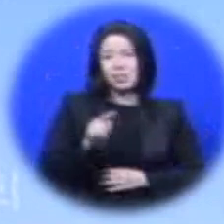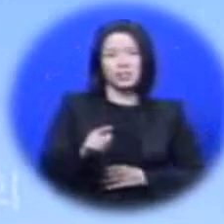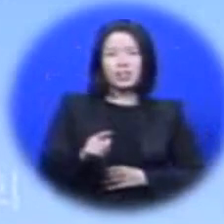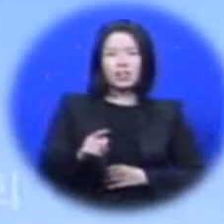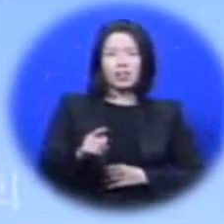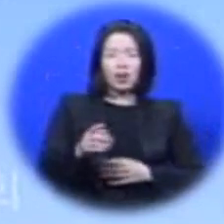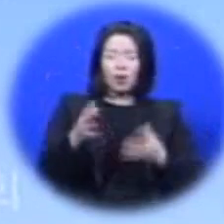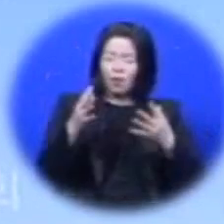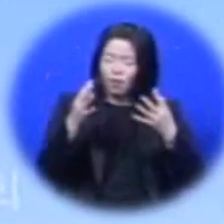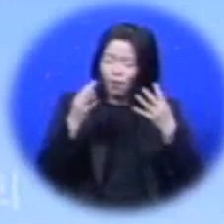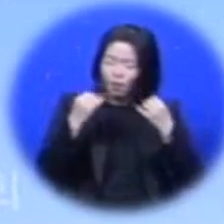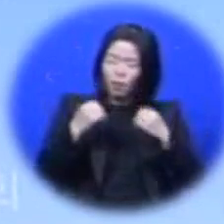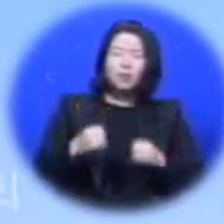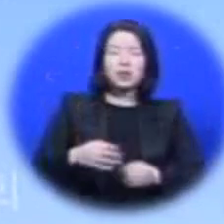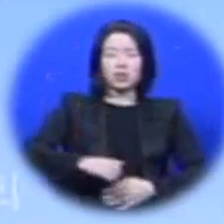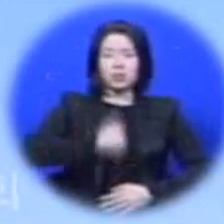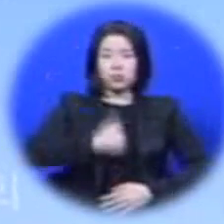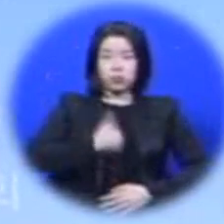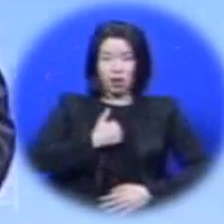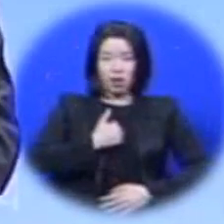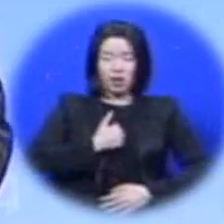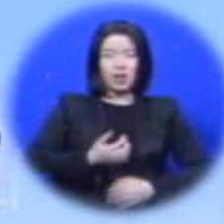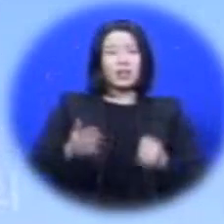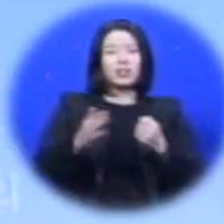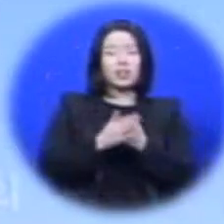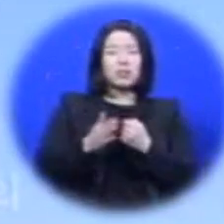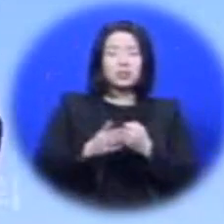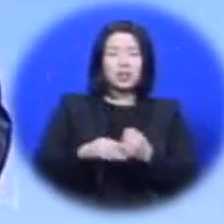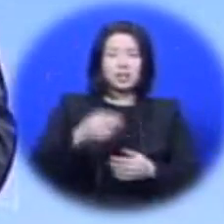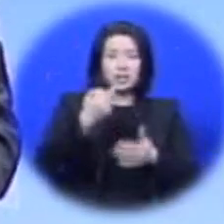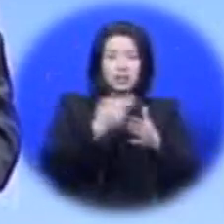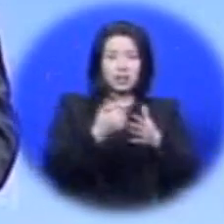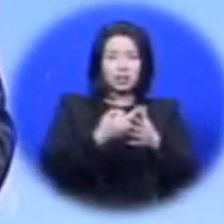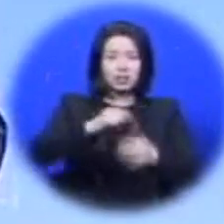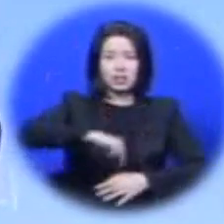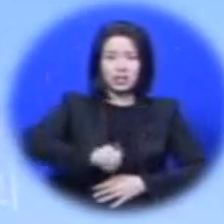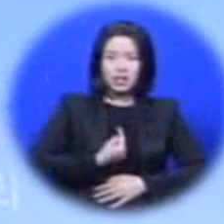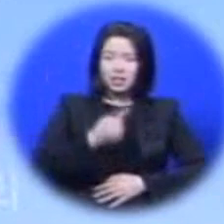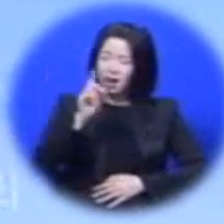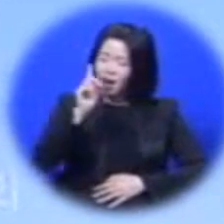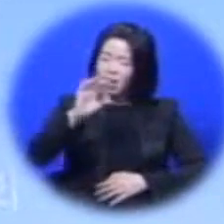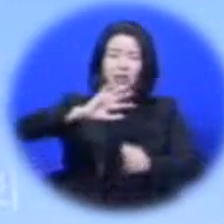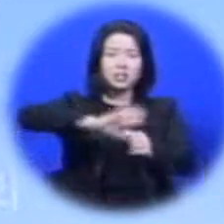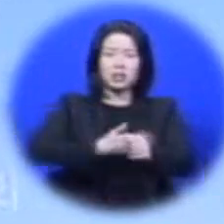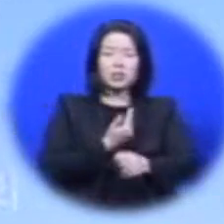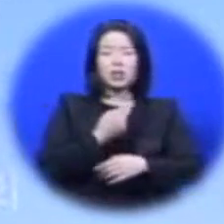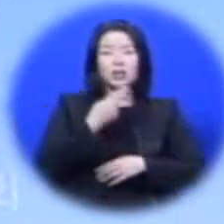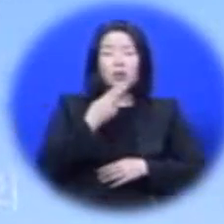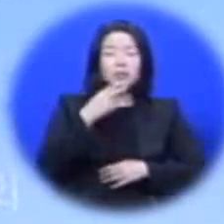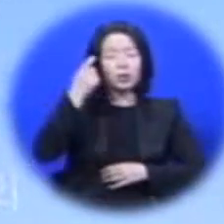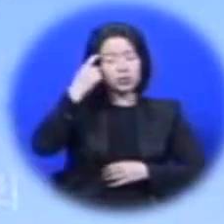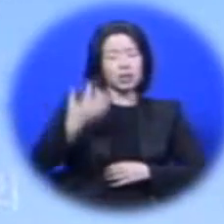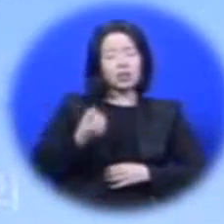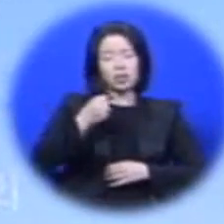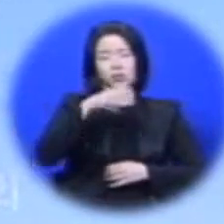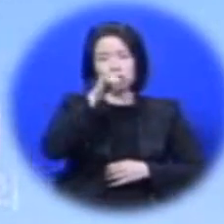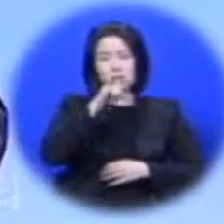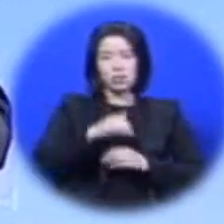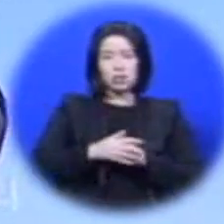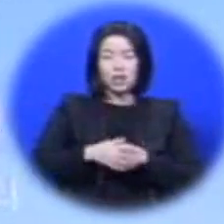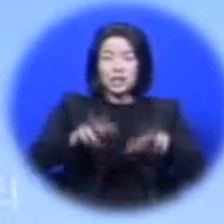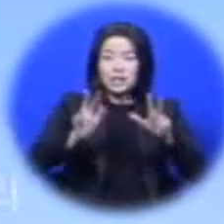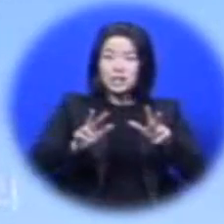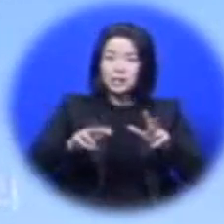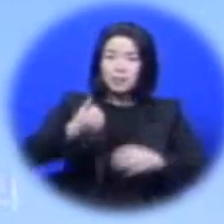얼마나 분한지. 그러니 이 큰 아들은 자기는 하나도 잘못한 게 없다고 생각하고 있는 거예요.